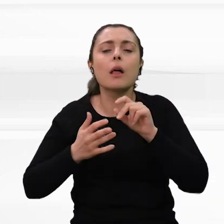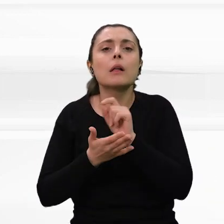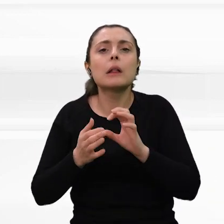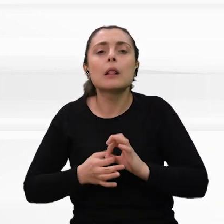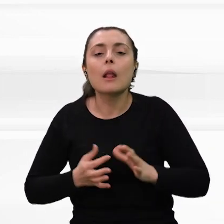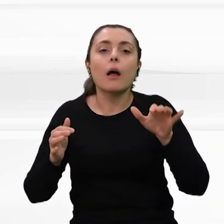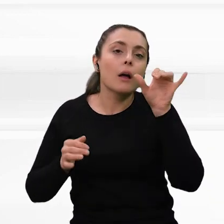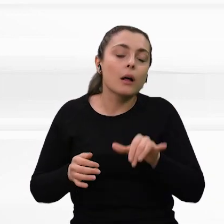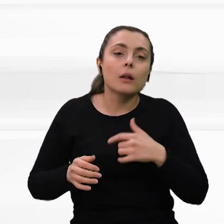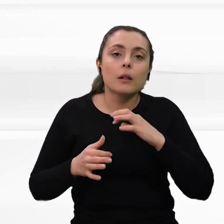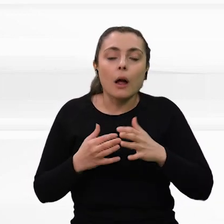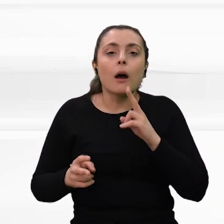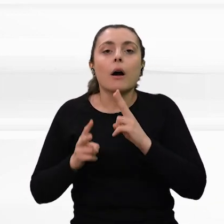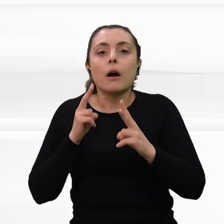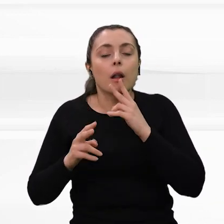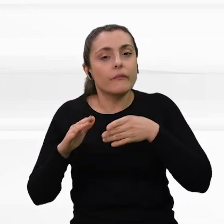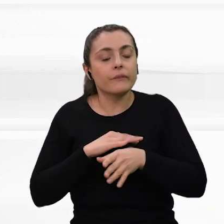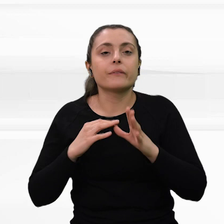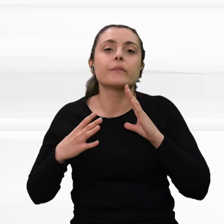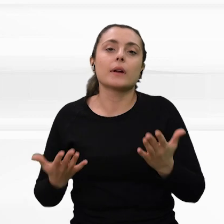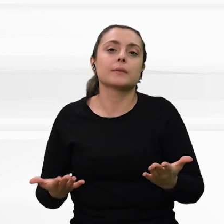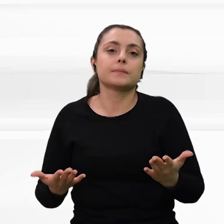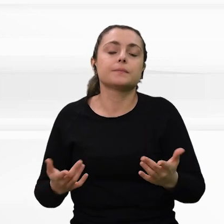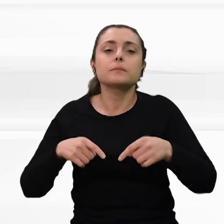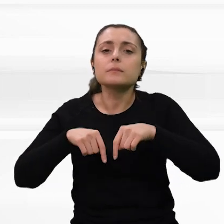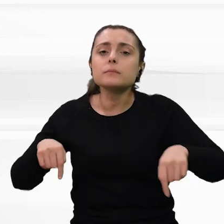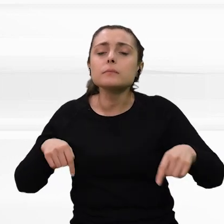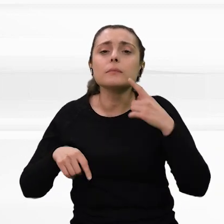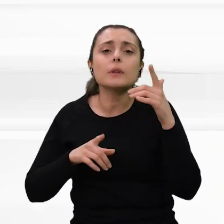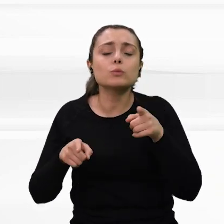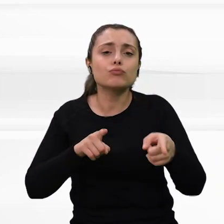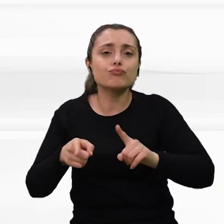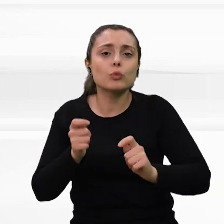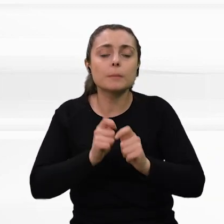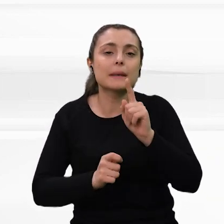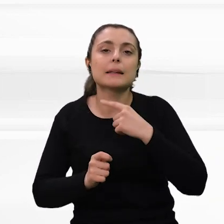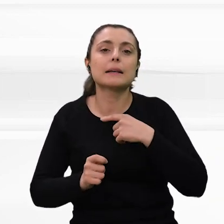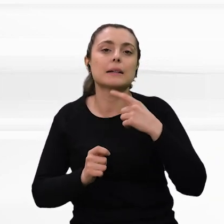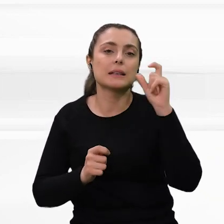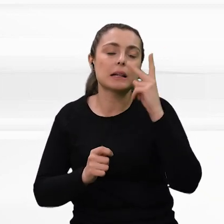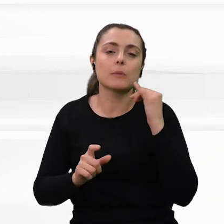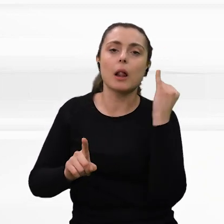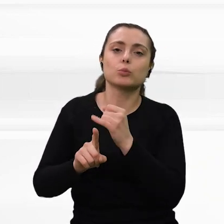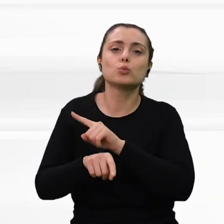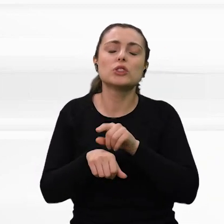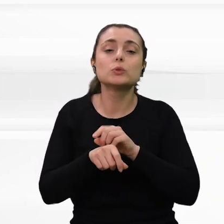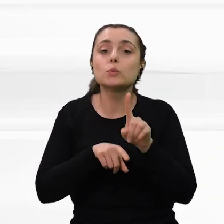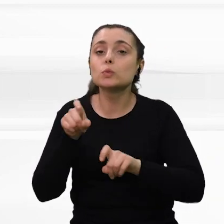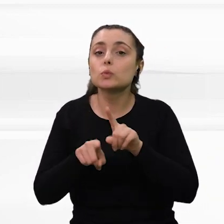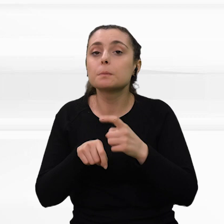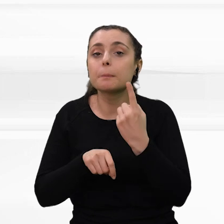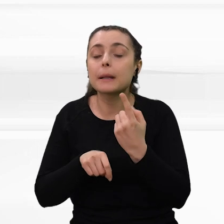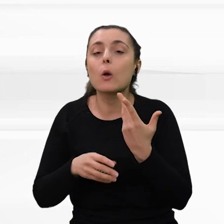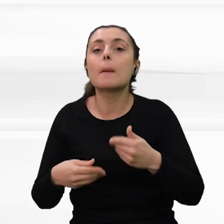incelenen hissedin niteliği hakkında nihai karara varılır Aşağıdakilerden hangisi bu yöntemi kullanan bir resim eleştirmenin süreç içinde